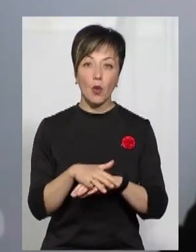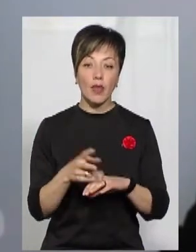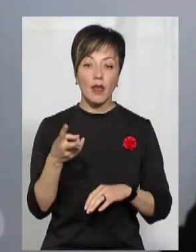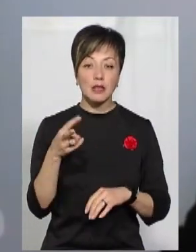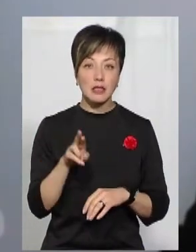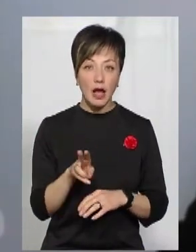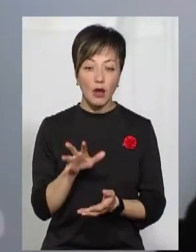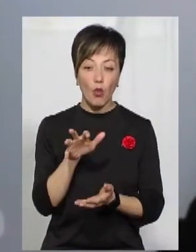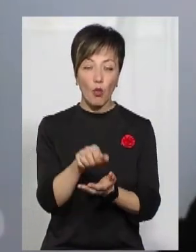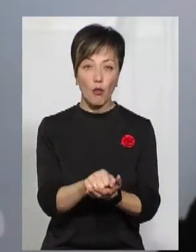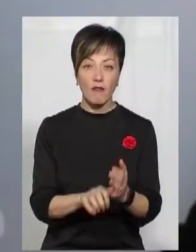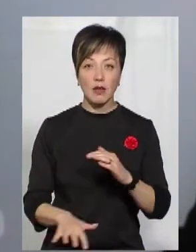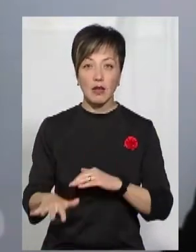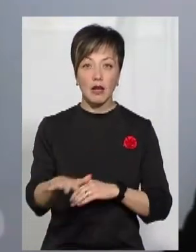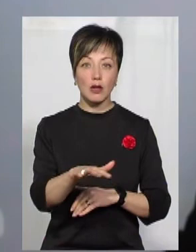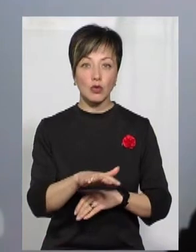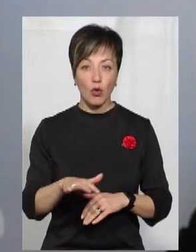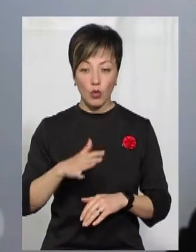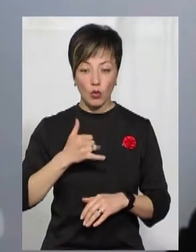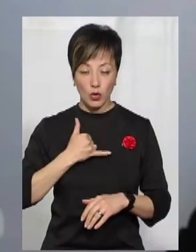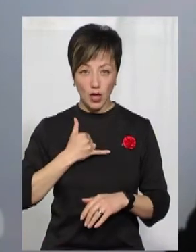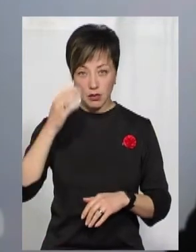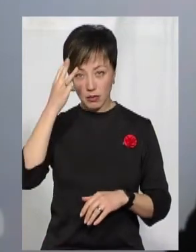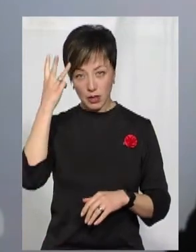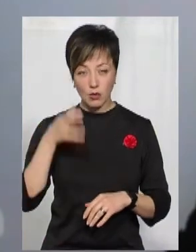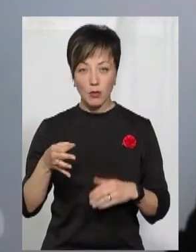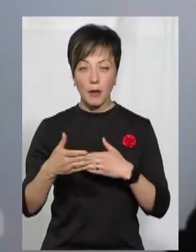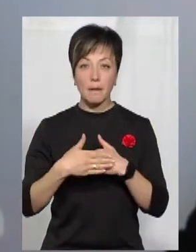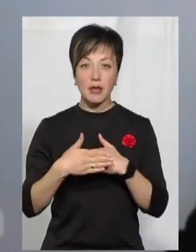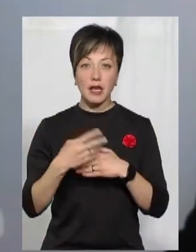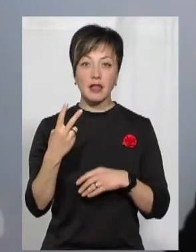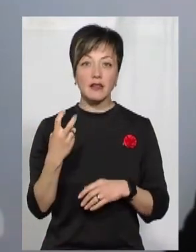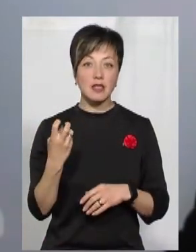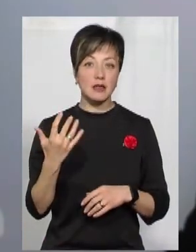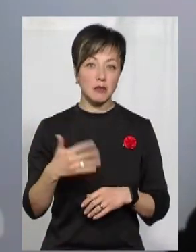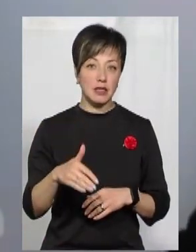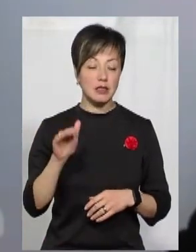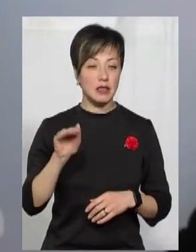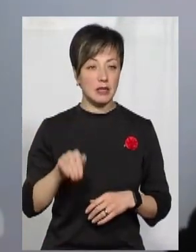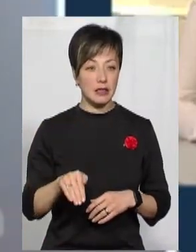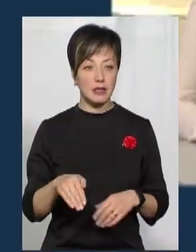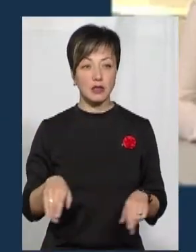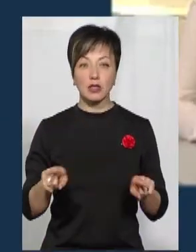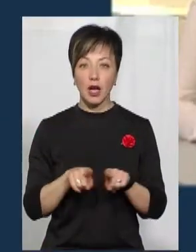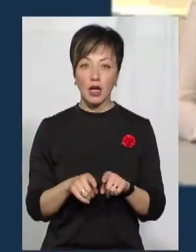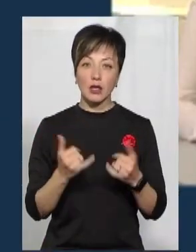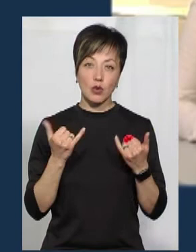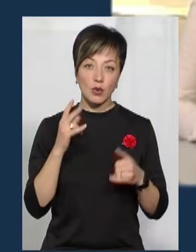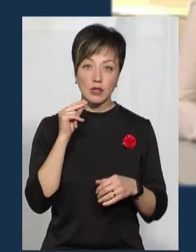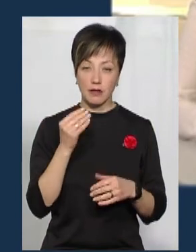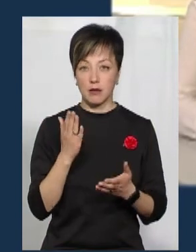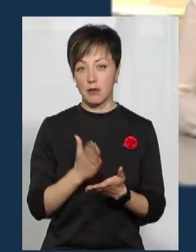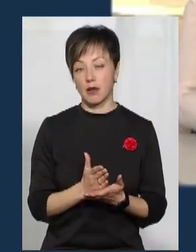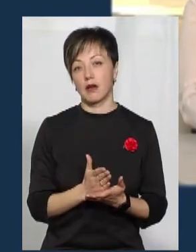на окупованій території в рамках Хмельницької області близько 250 тисяч. Ось такі сьогодні цифри ми